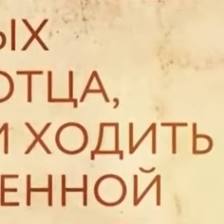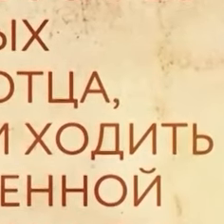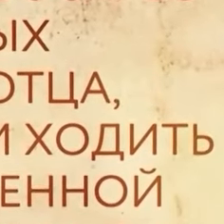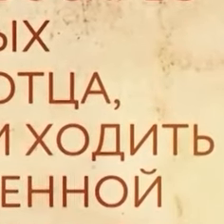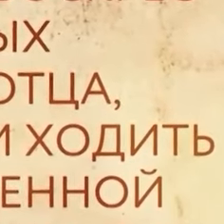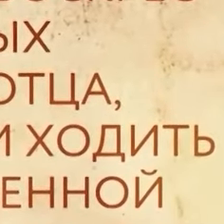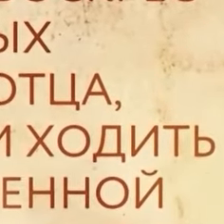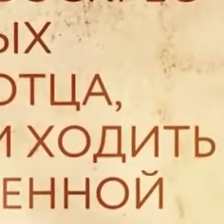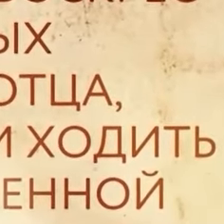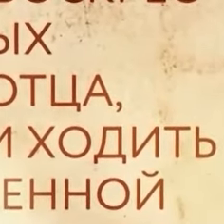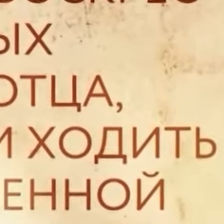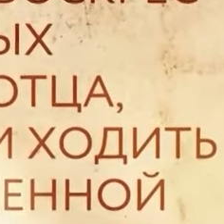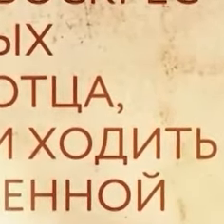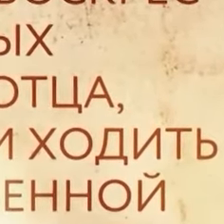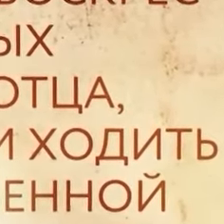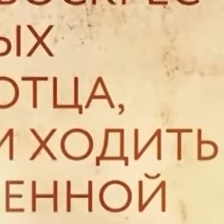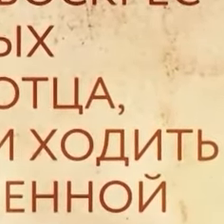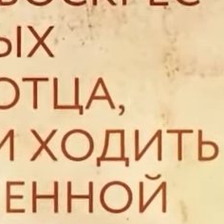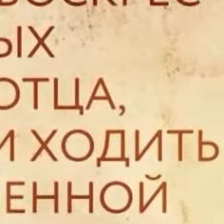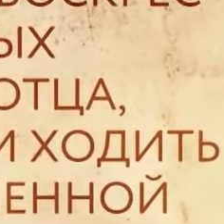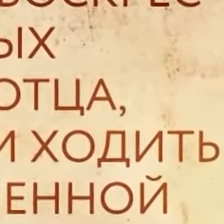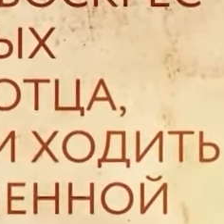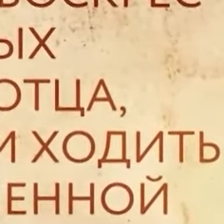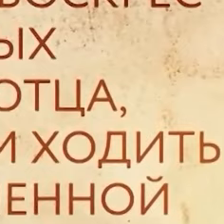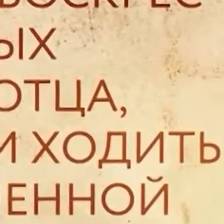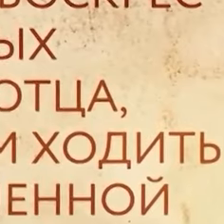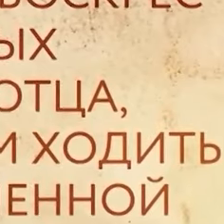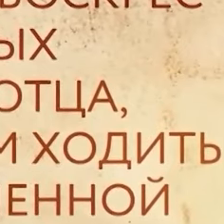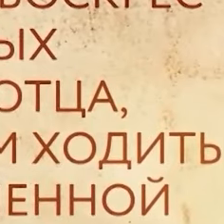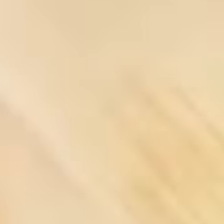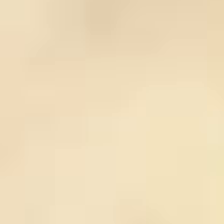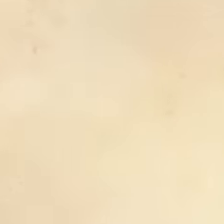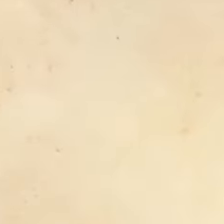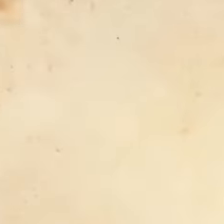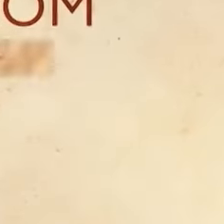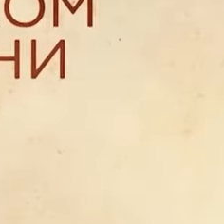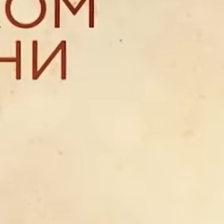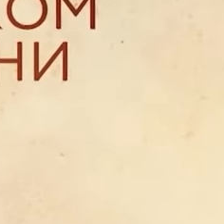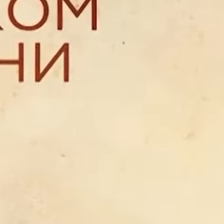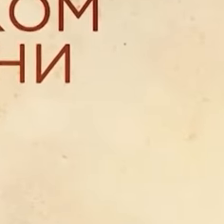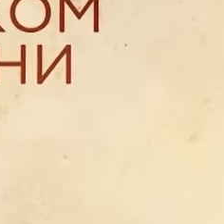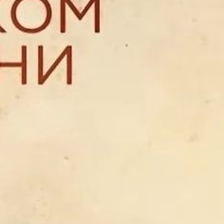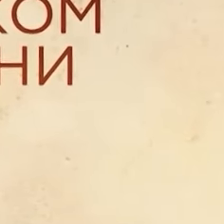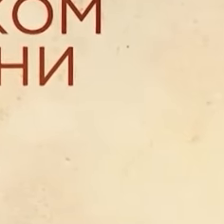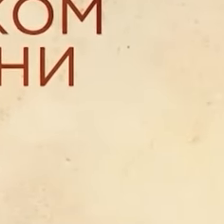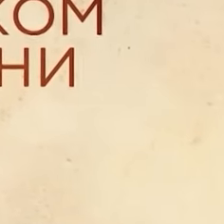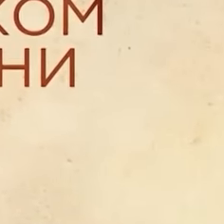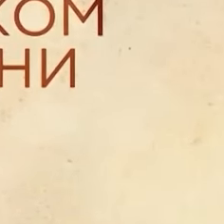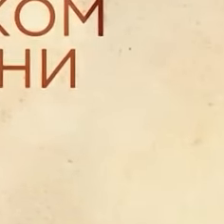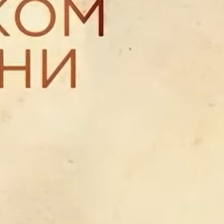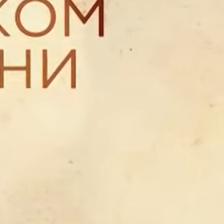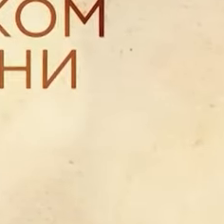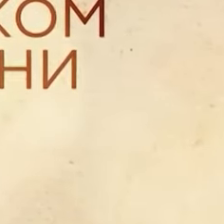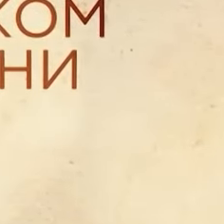из мертвых славою Отца, так и нам ходить в обновленной жизни». Без крещения нельзя